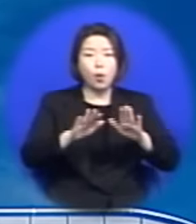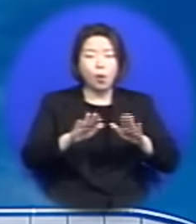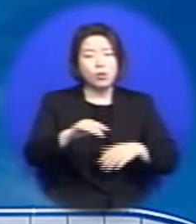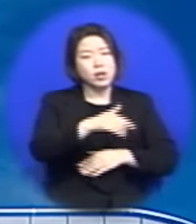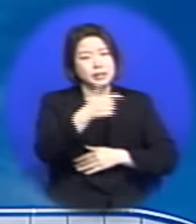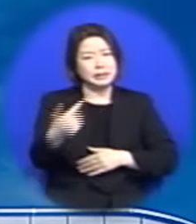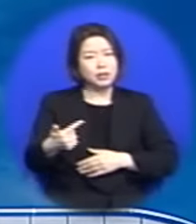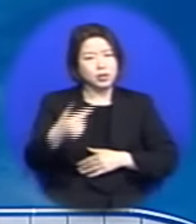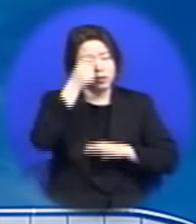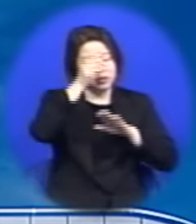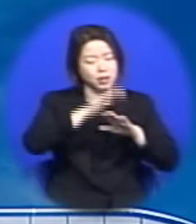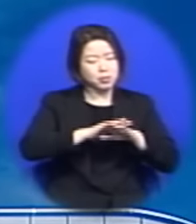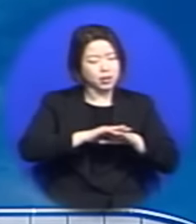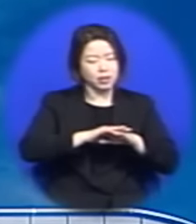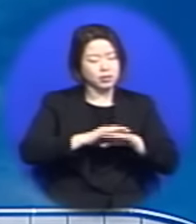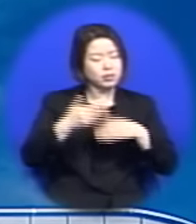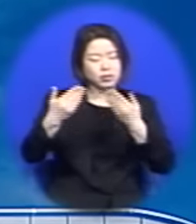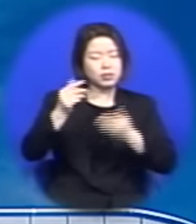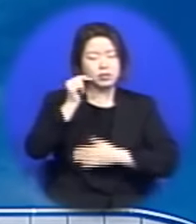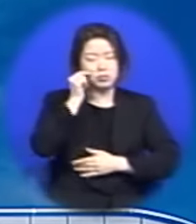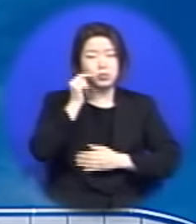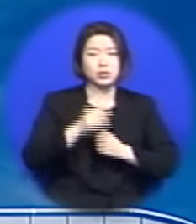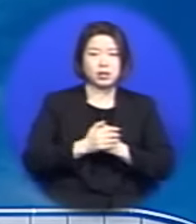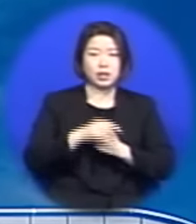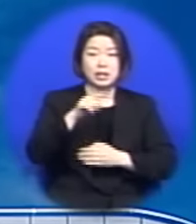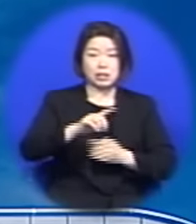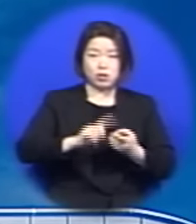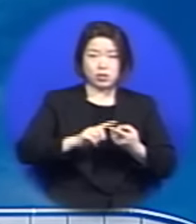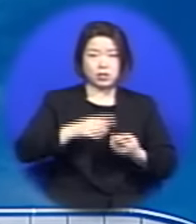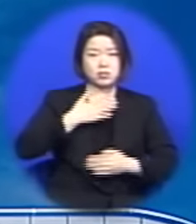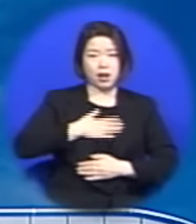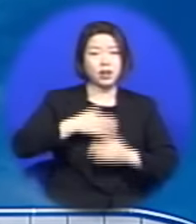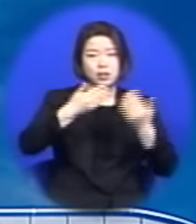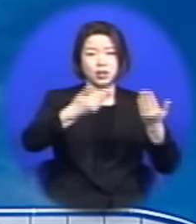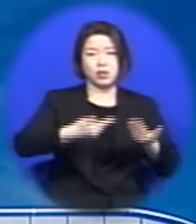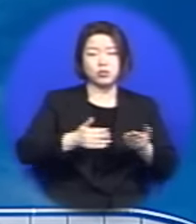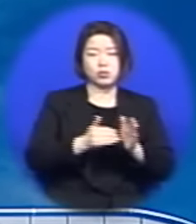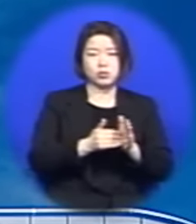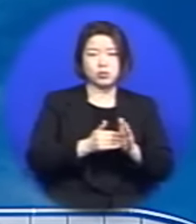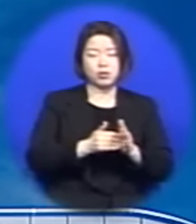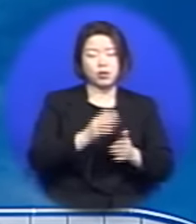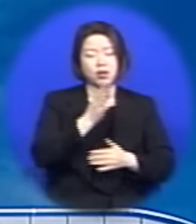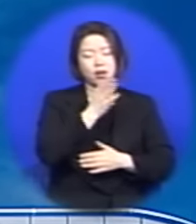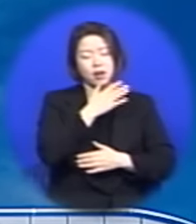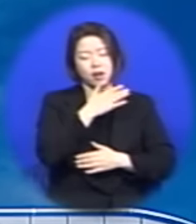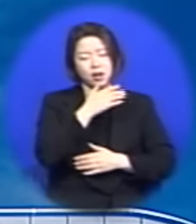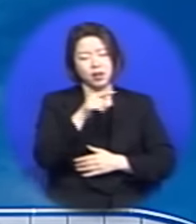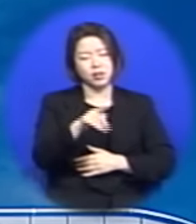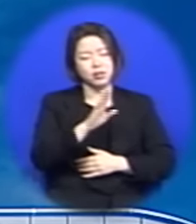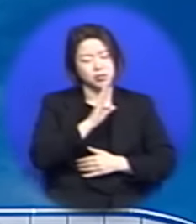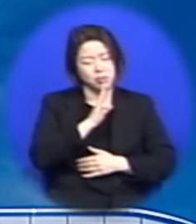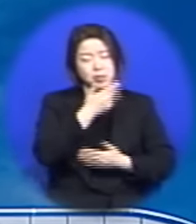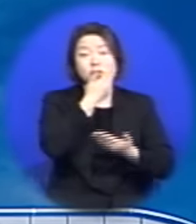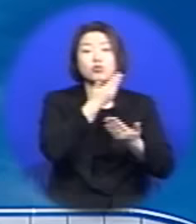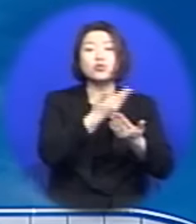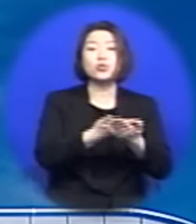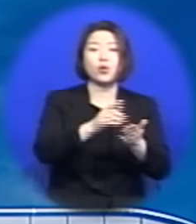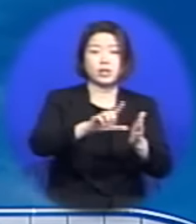이건 예배 드리는 거구나 그걸 깨달았어요 야 이건 정말 중요한 시간이구나